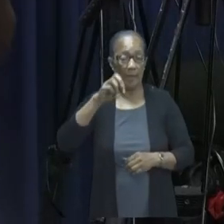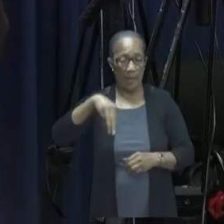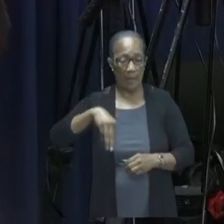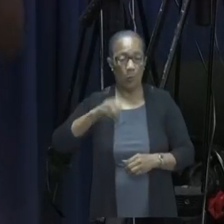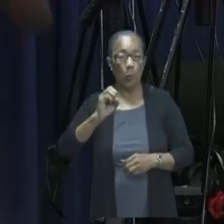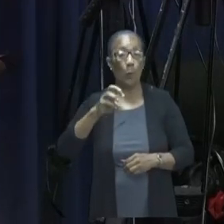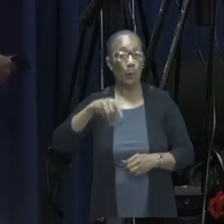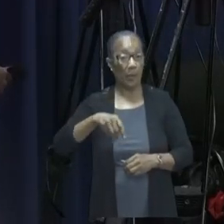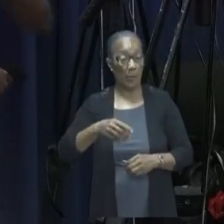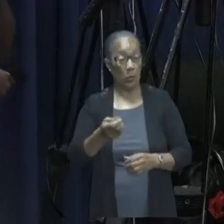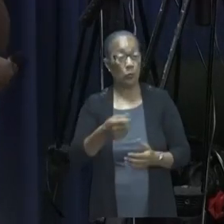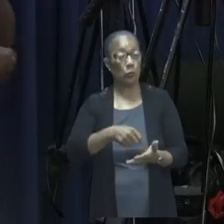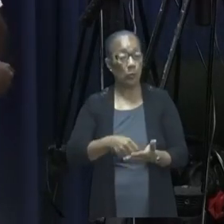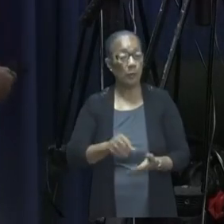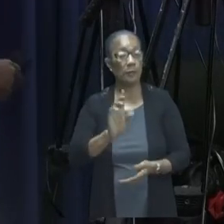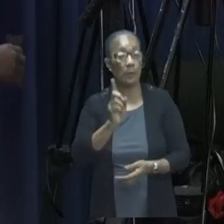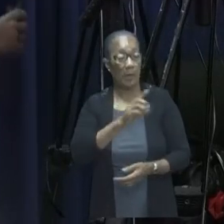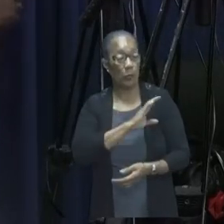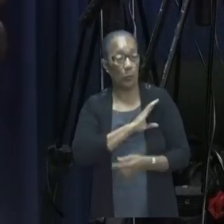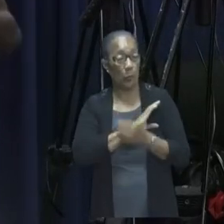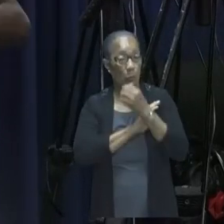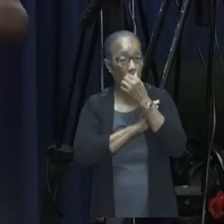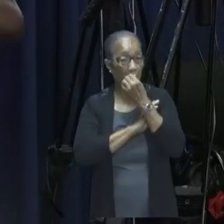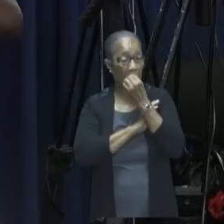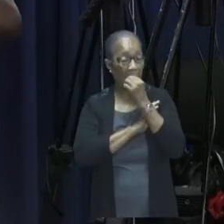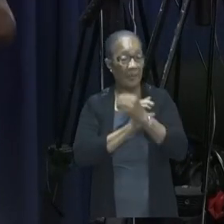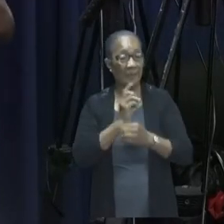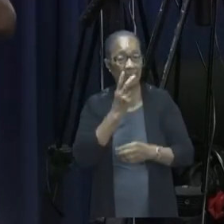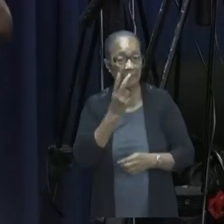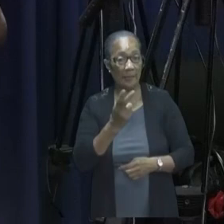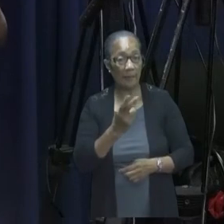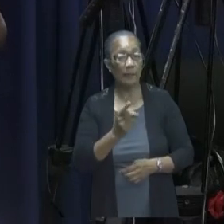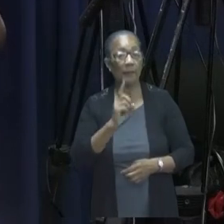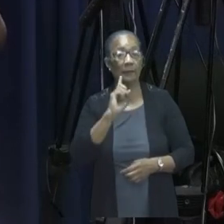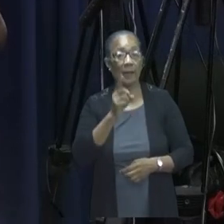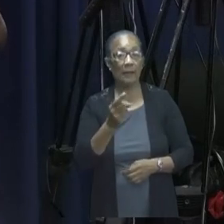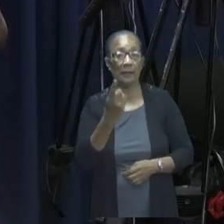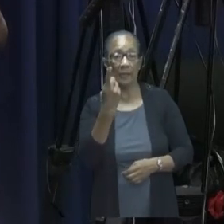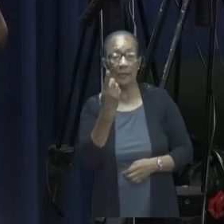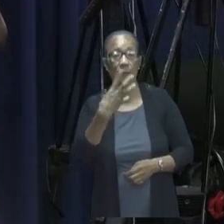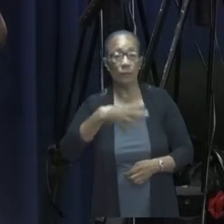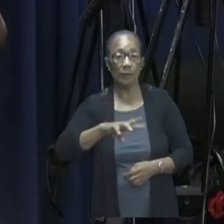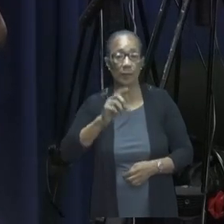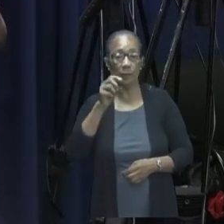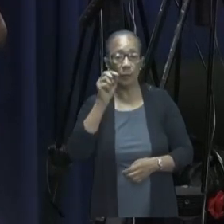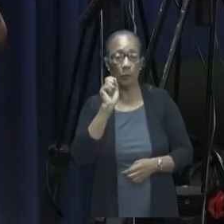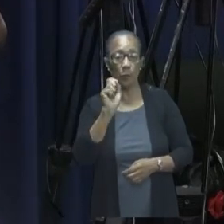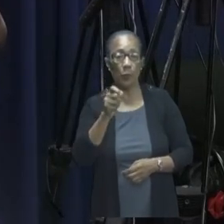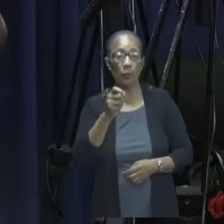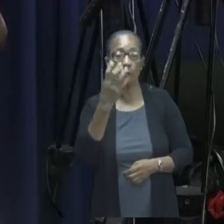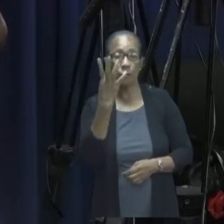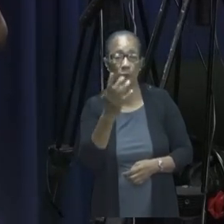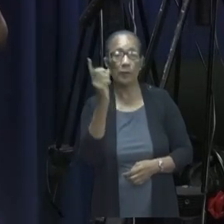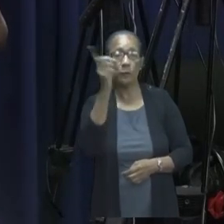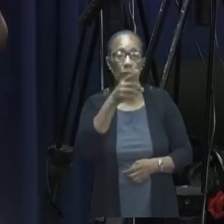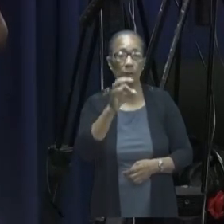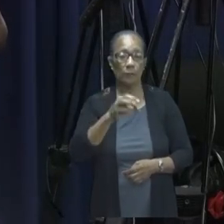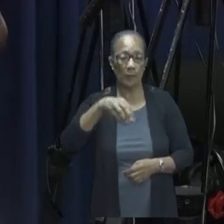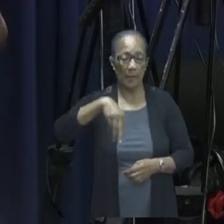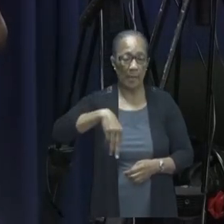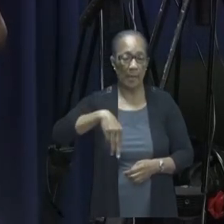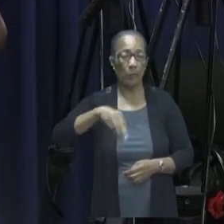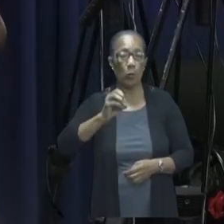maar tegelijkertijd blijkt ook dat 41 punt vier procent van het emily